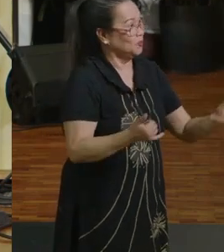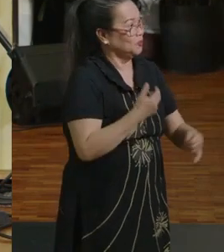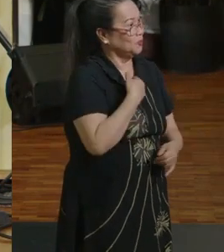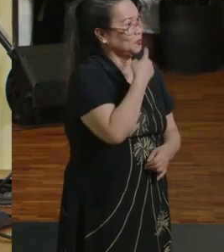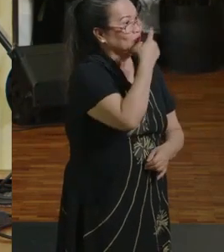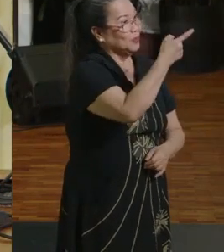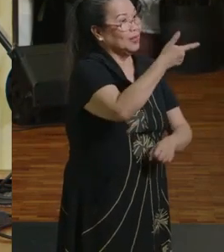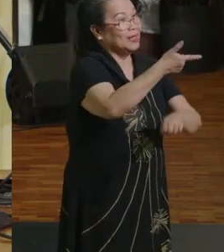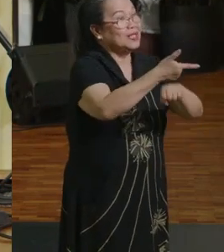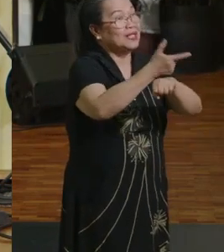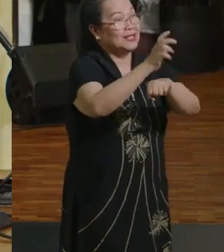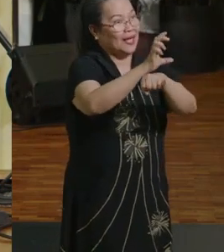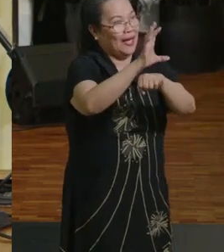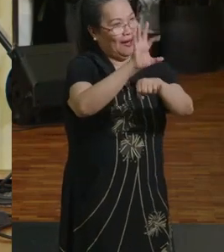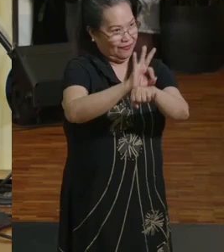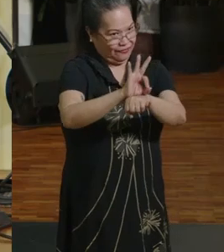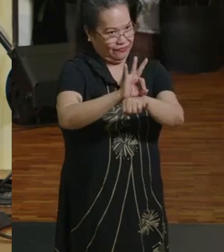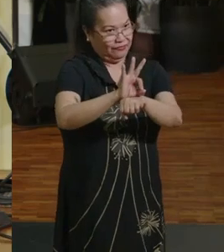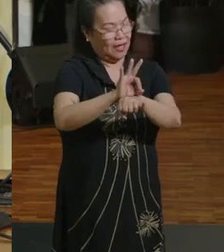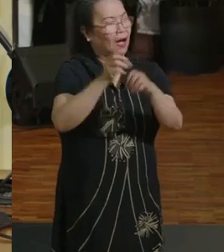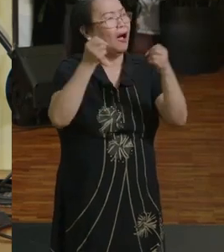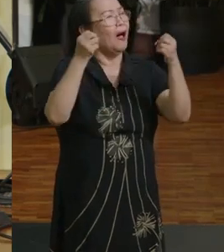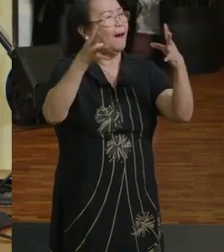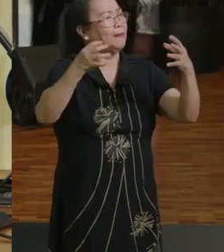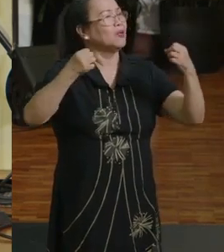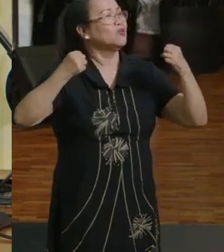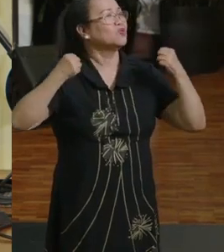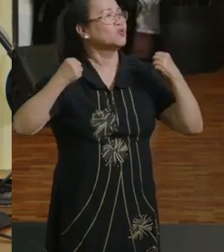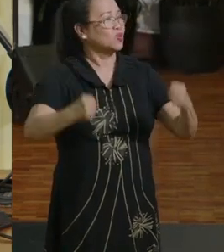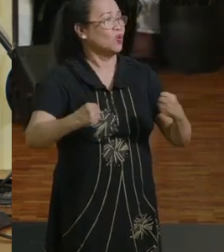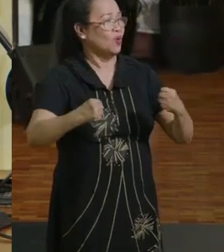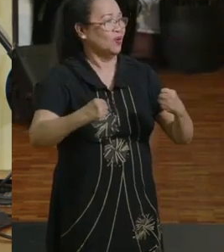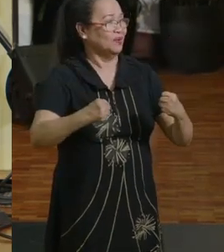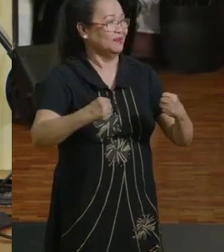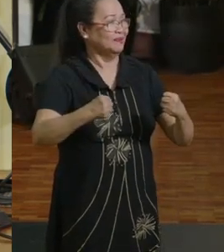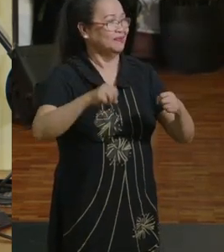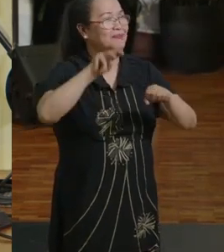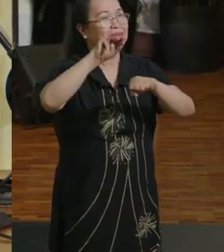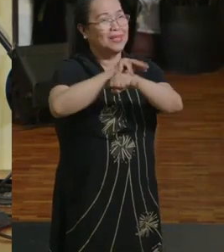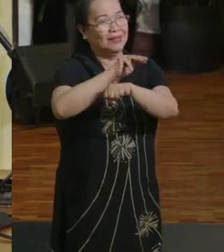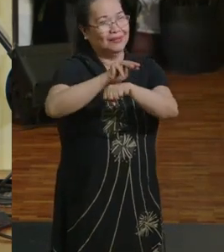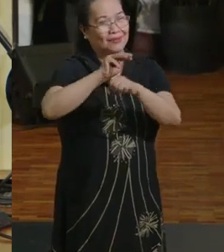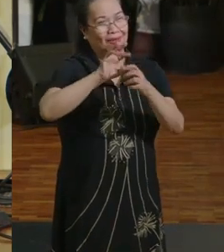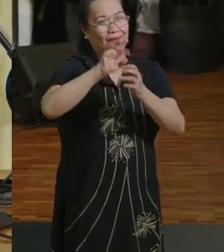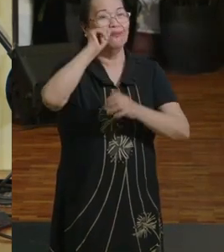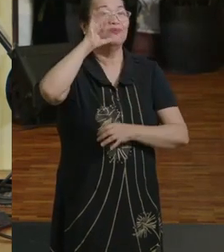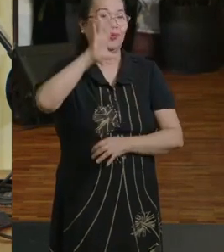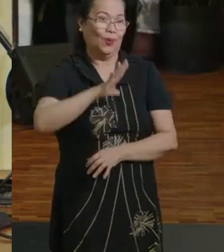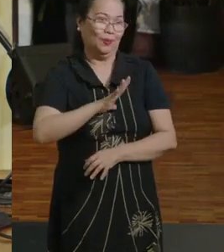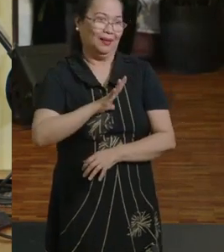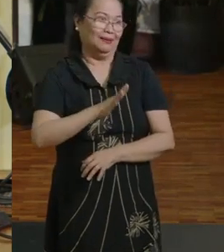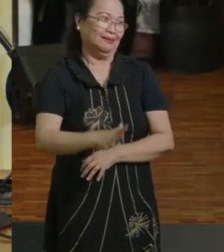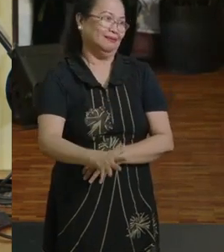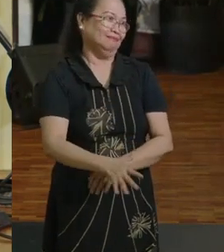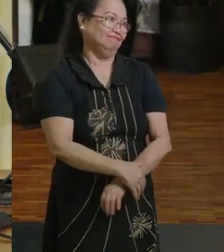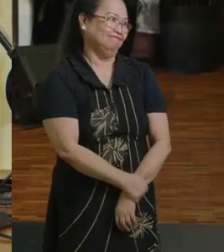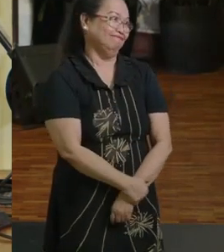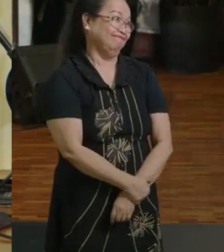sa GCF. Kung gaano kalakas ang ministeryo ng mga babae.